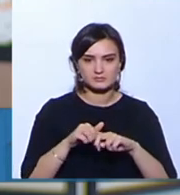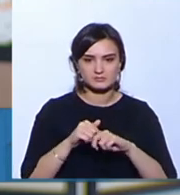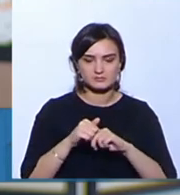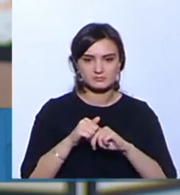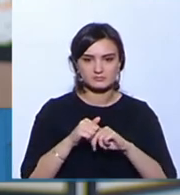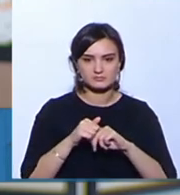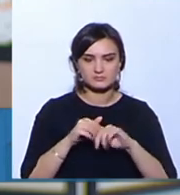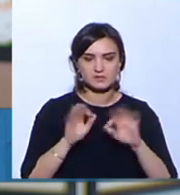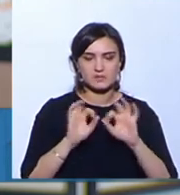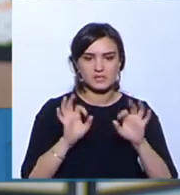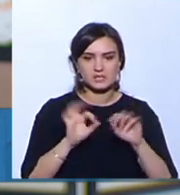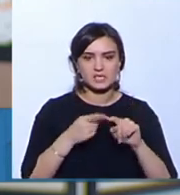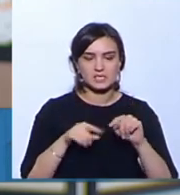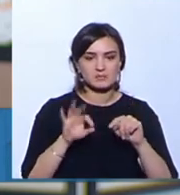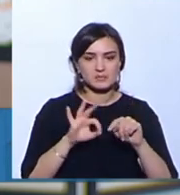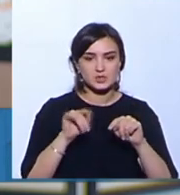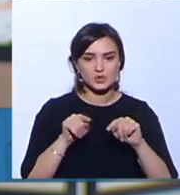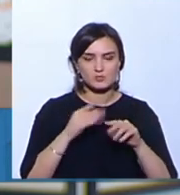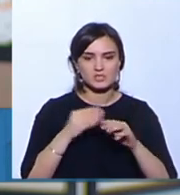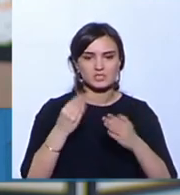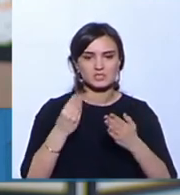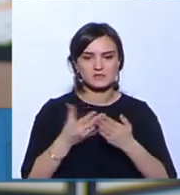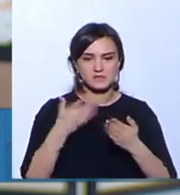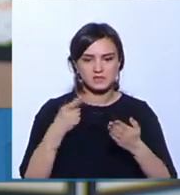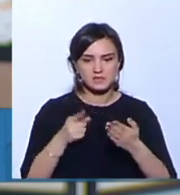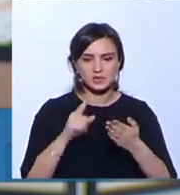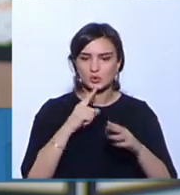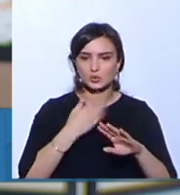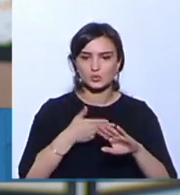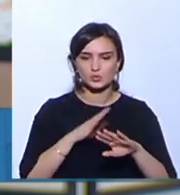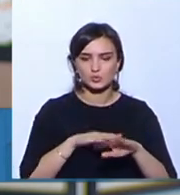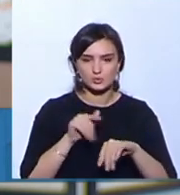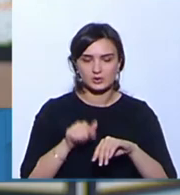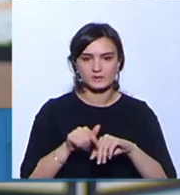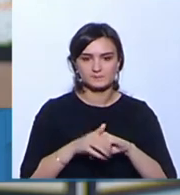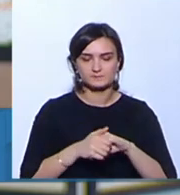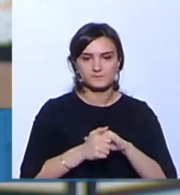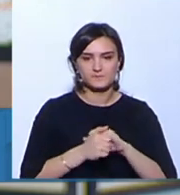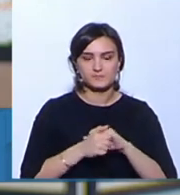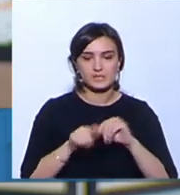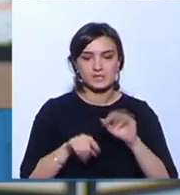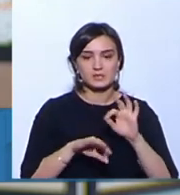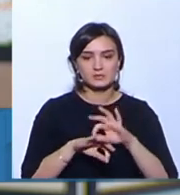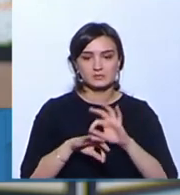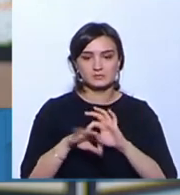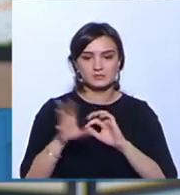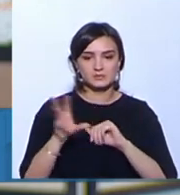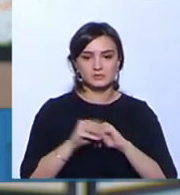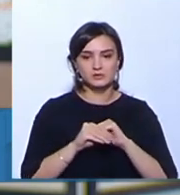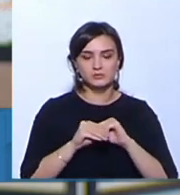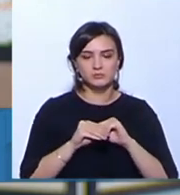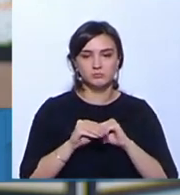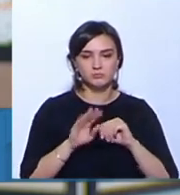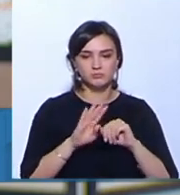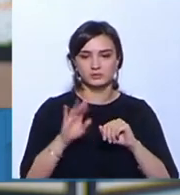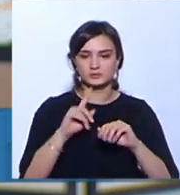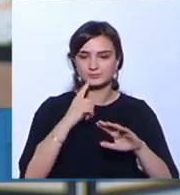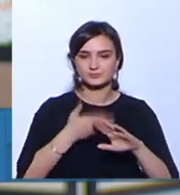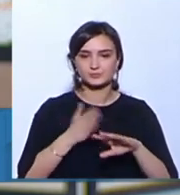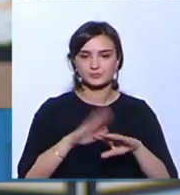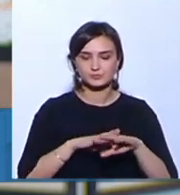ლაპარაკია იმაზე, რომ ეს არის ძვირი, რთული და აი ეს დაავადებები არც